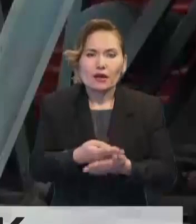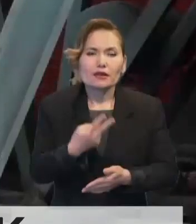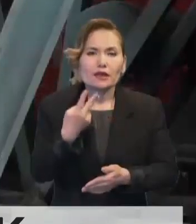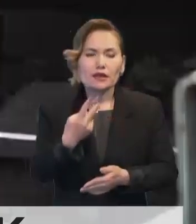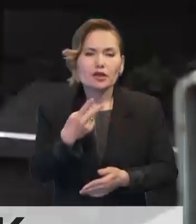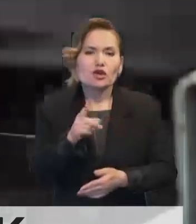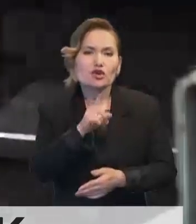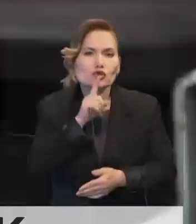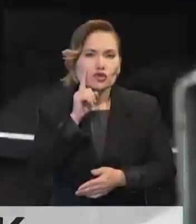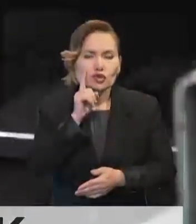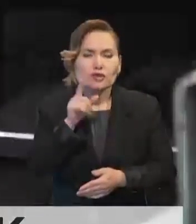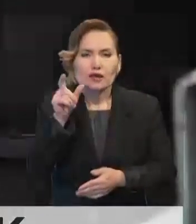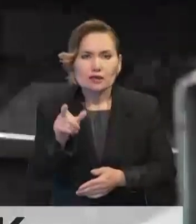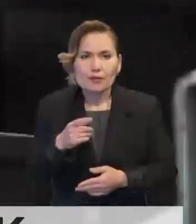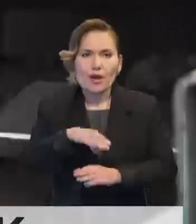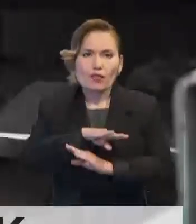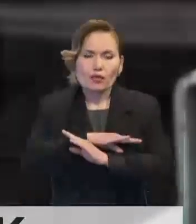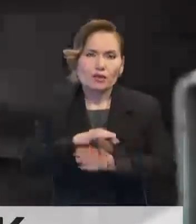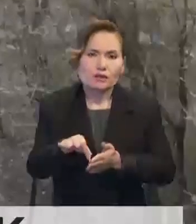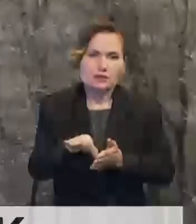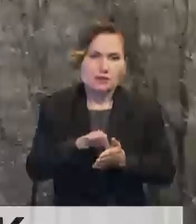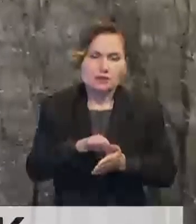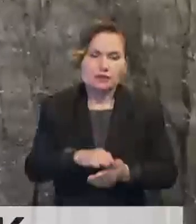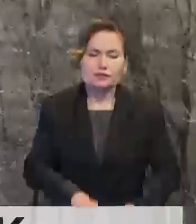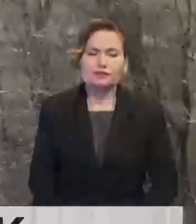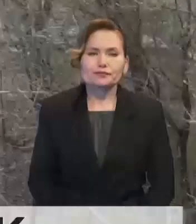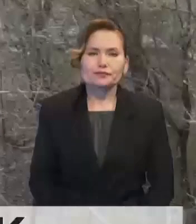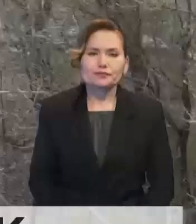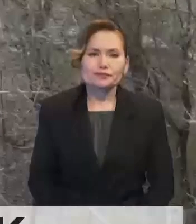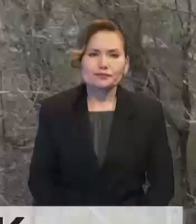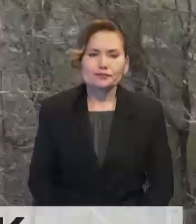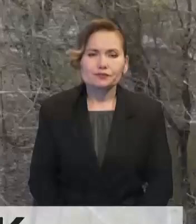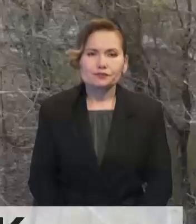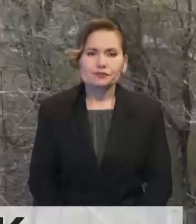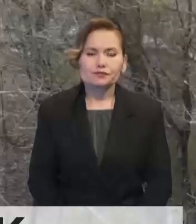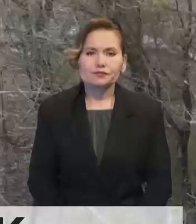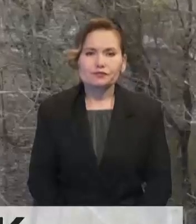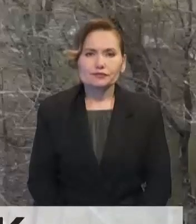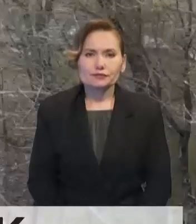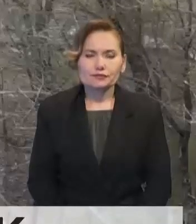Ақмарал Есімханова, Марат Игіліков және Жеңіс Темірболат, Хабар 24, Павлодар.